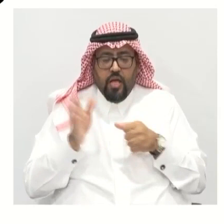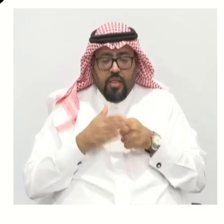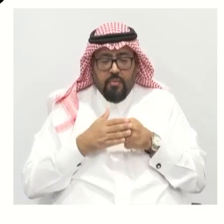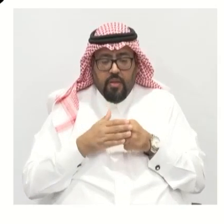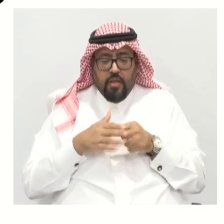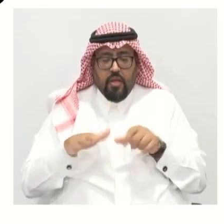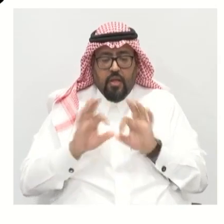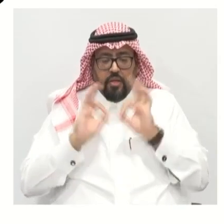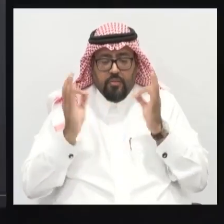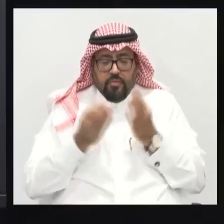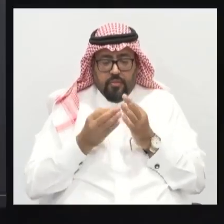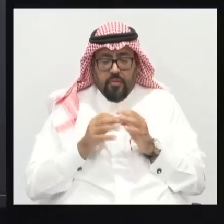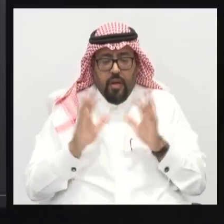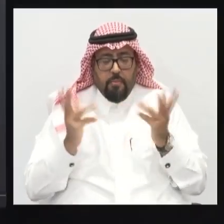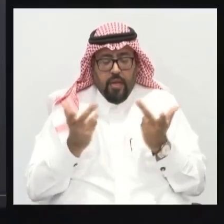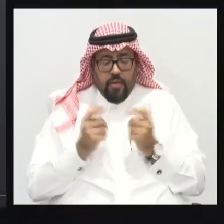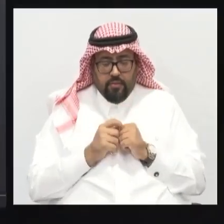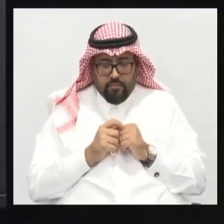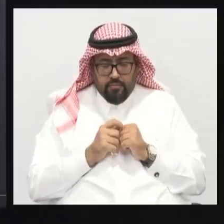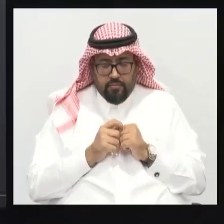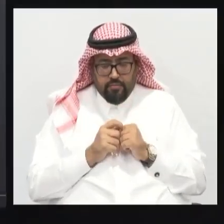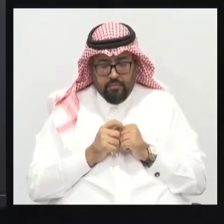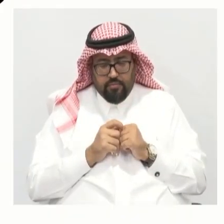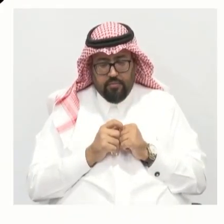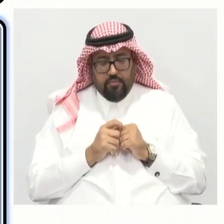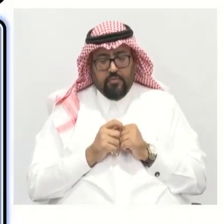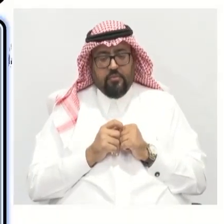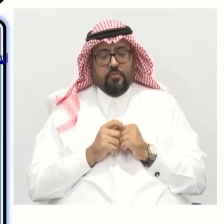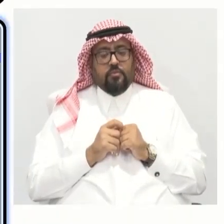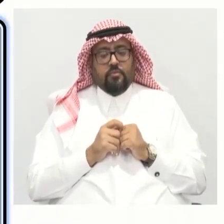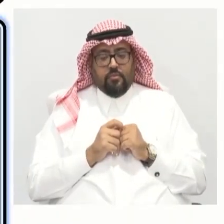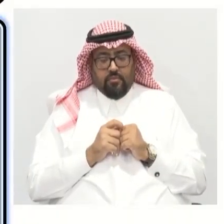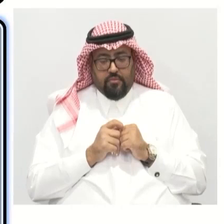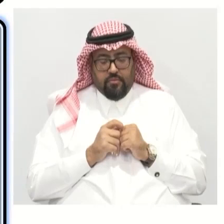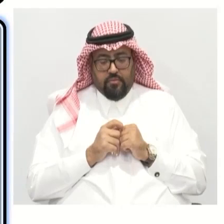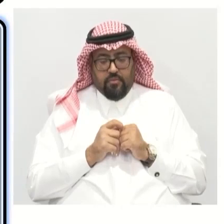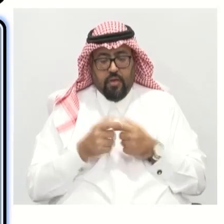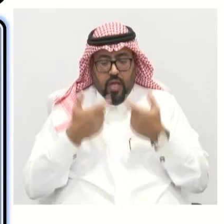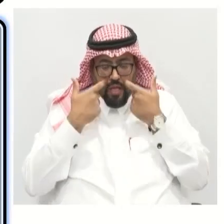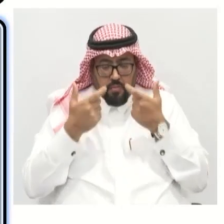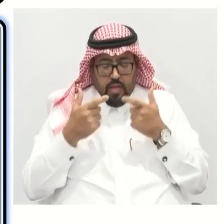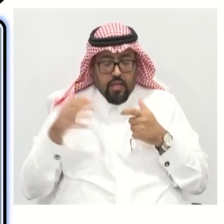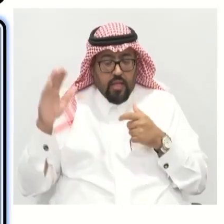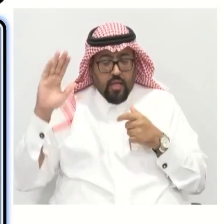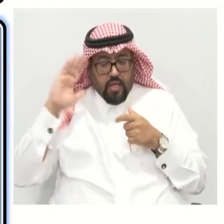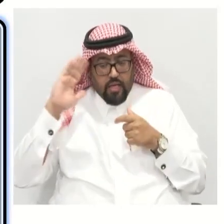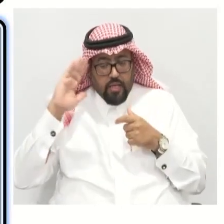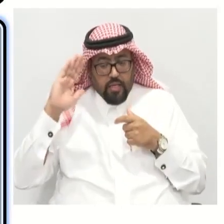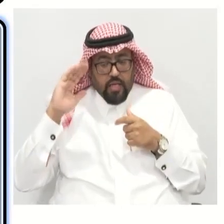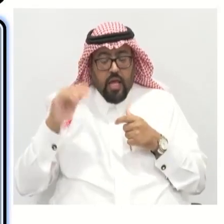الحمايه الاجتماعيه ما هي نعم احسنتم بارك الله فيكم اذا حمايه النساء